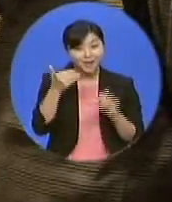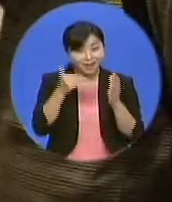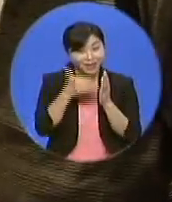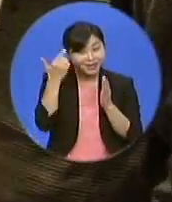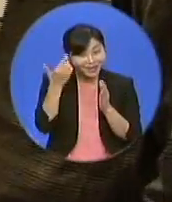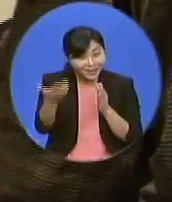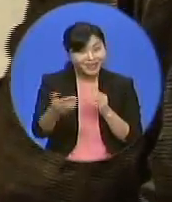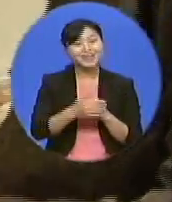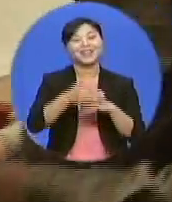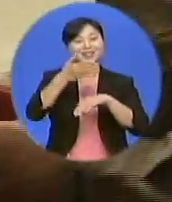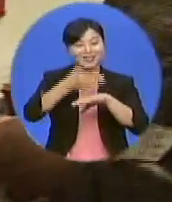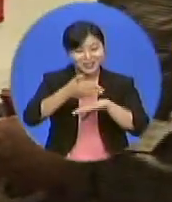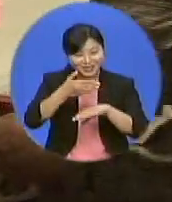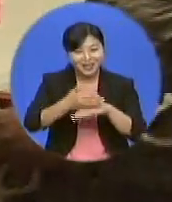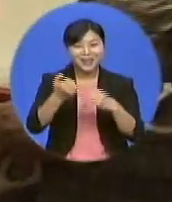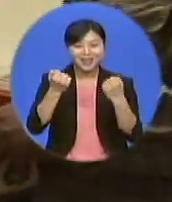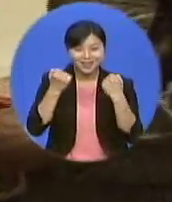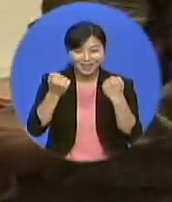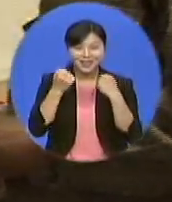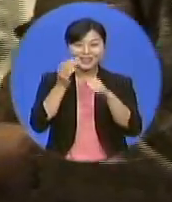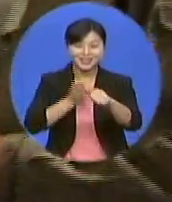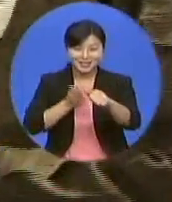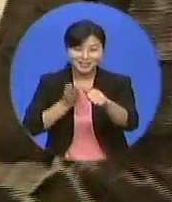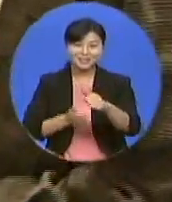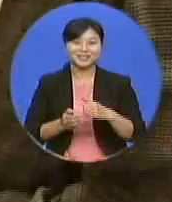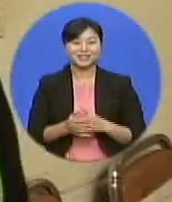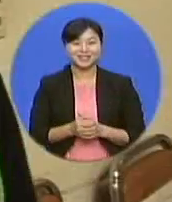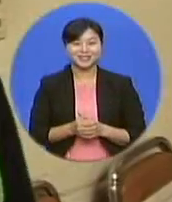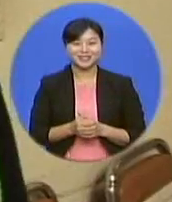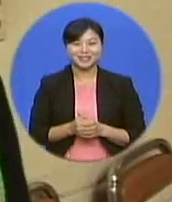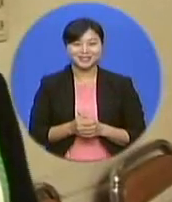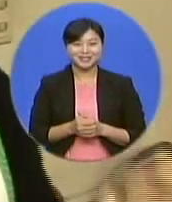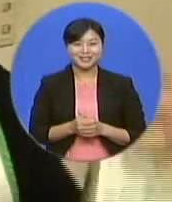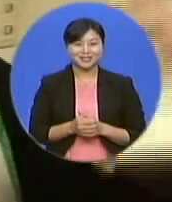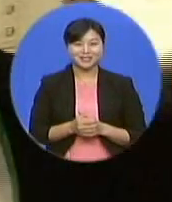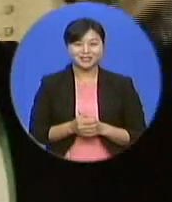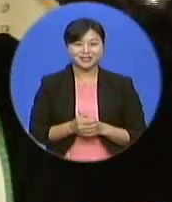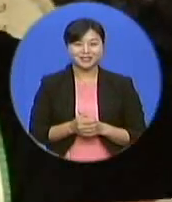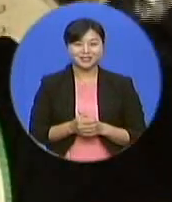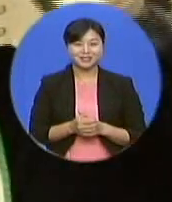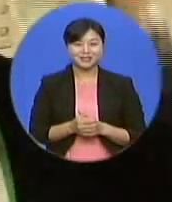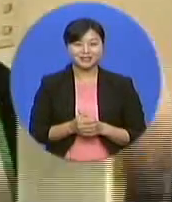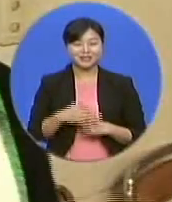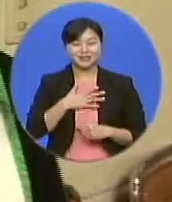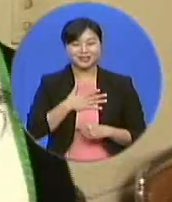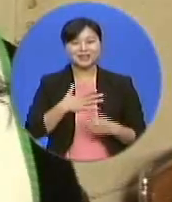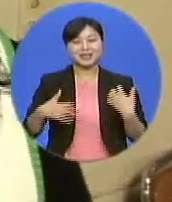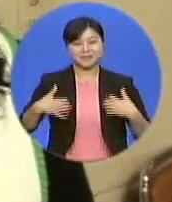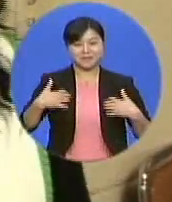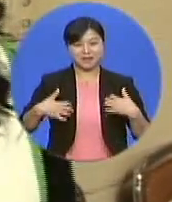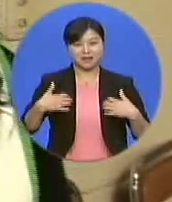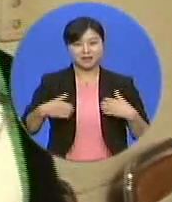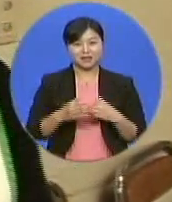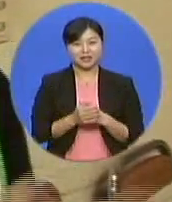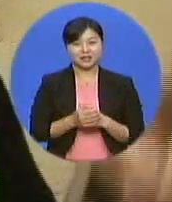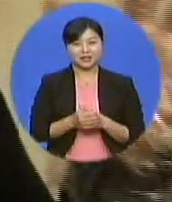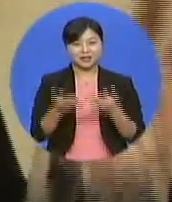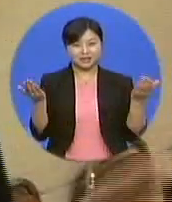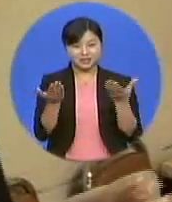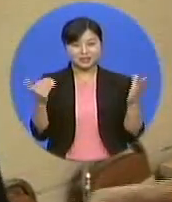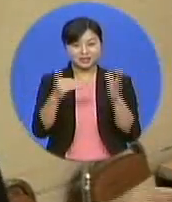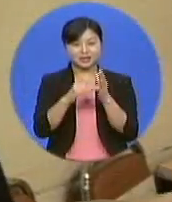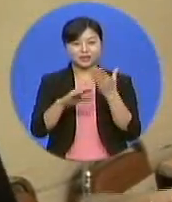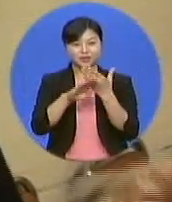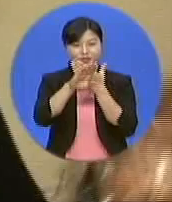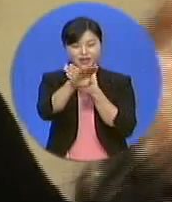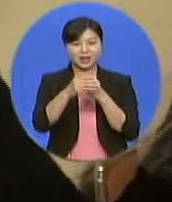감사합니다. 네, 감사합니다. 건강하세요. 네? 아, 너무 너무 뿌듯하고 막 일 다